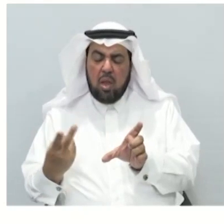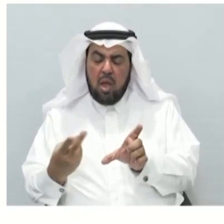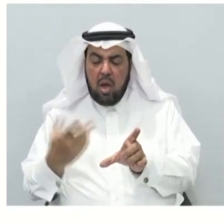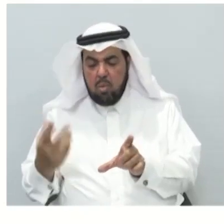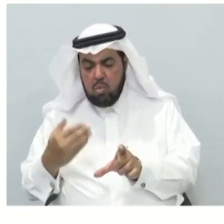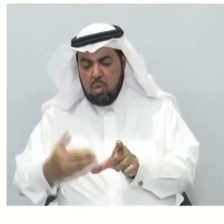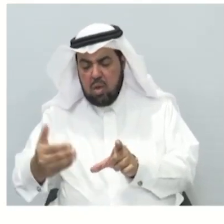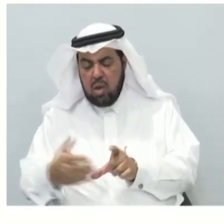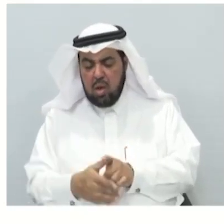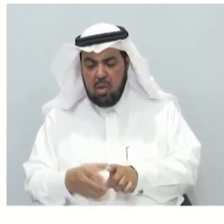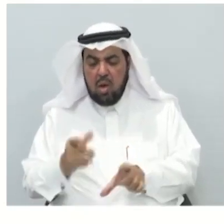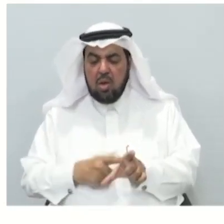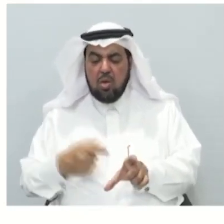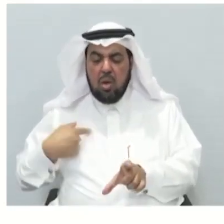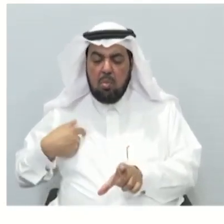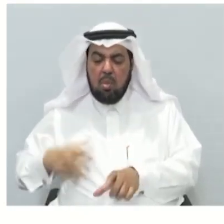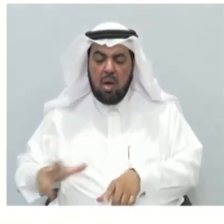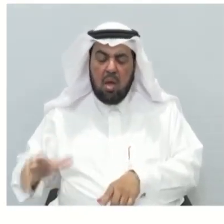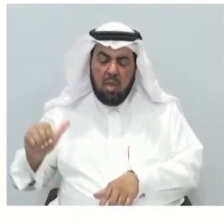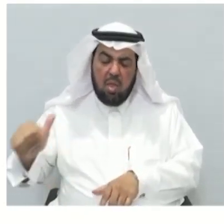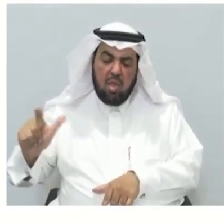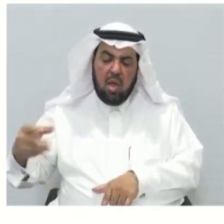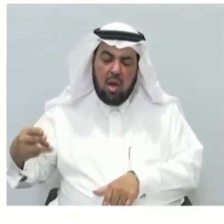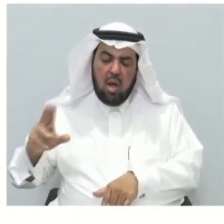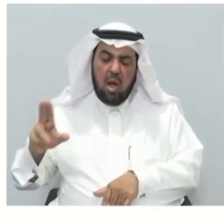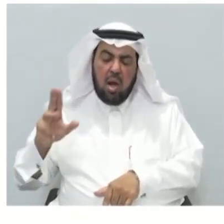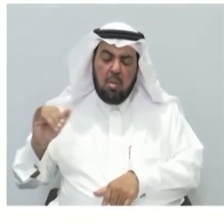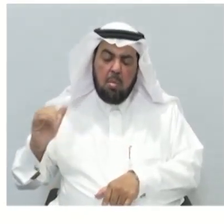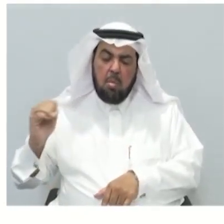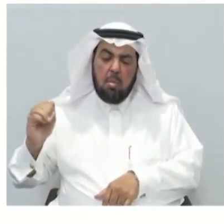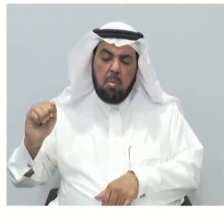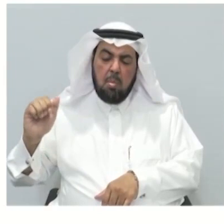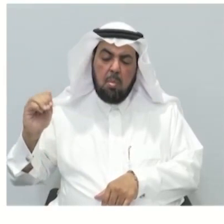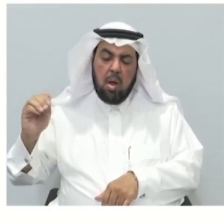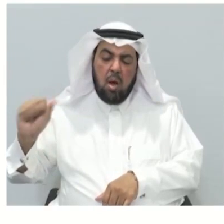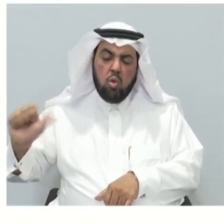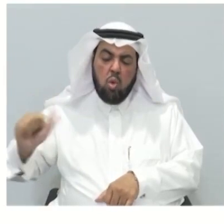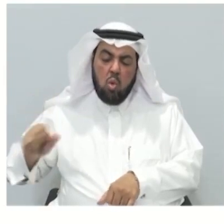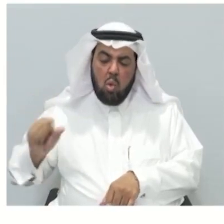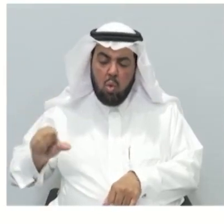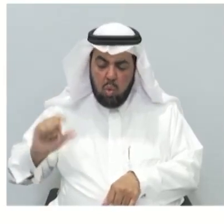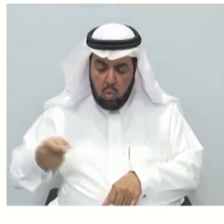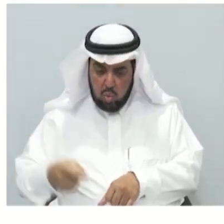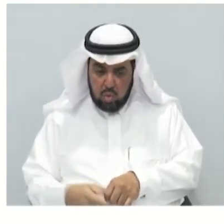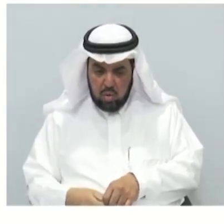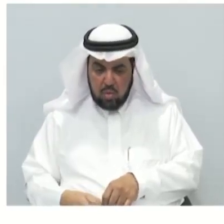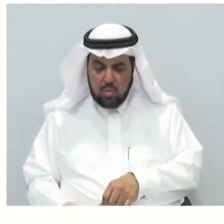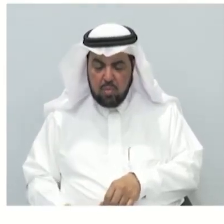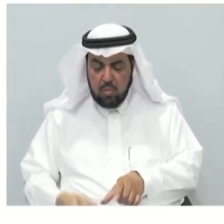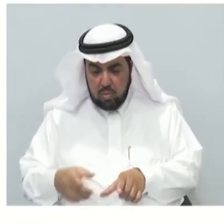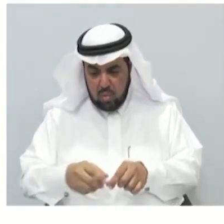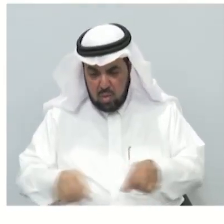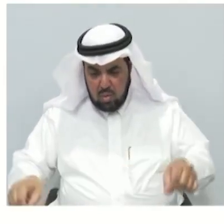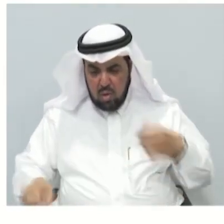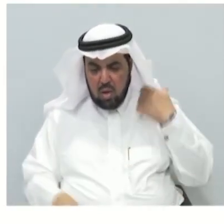يسمى الضلع المحصور ففي المثلث اللي على اليسار هذا اي اي بي س نلاحظ ان قطعه المستقيمه هو